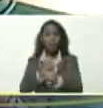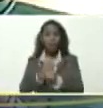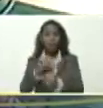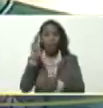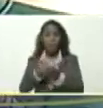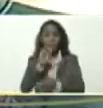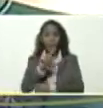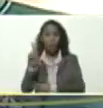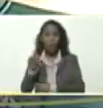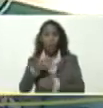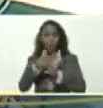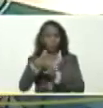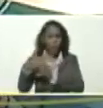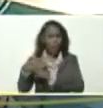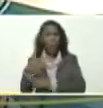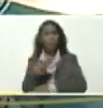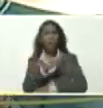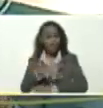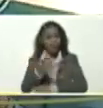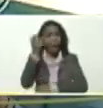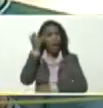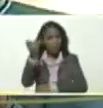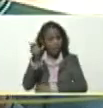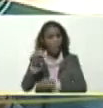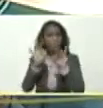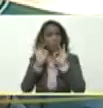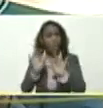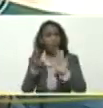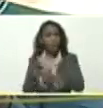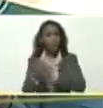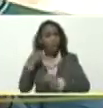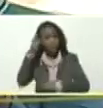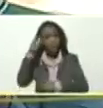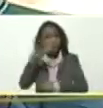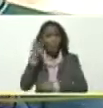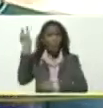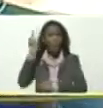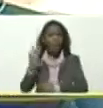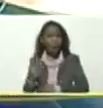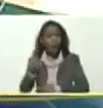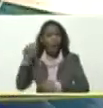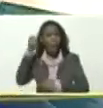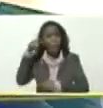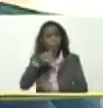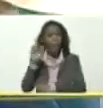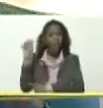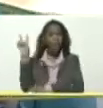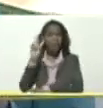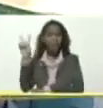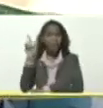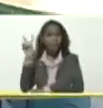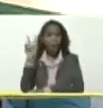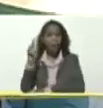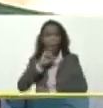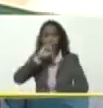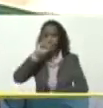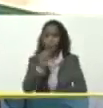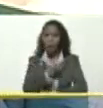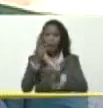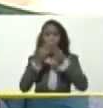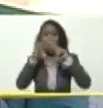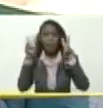compartimos muchas similitudes, especialmente en pueblo vietnamita y en pueblo venezolano. Amamos a la paz, a